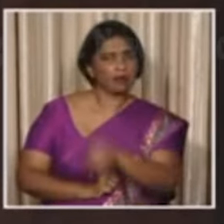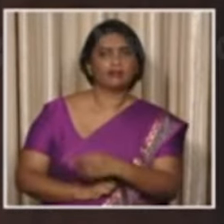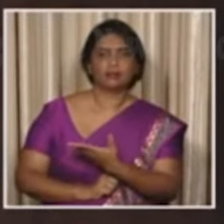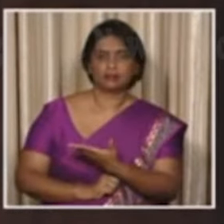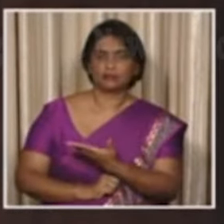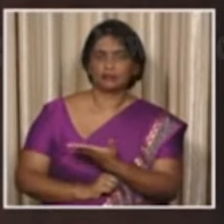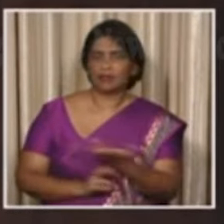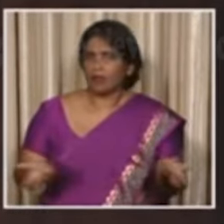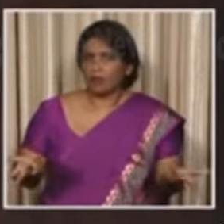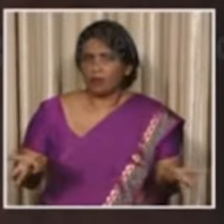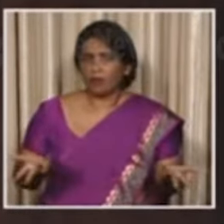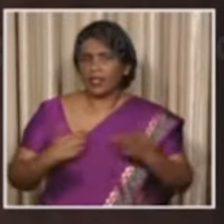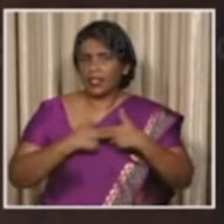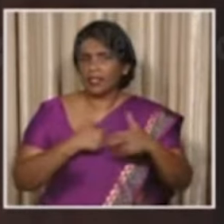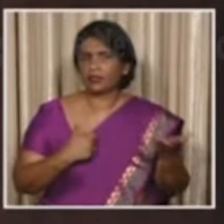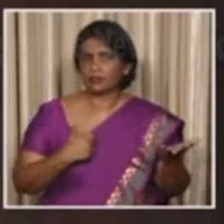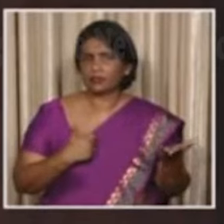කතානායකතුමා. මොකද හේතුව